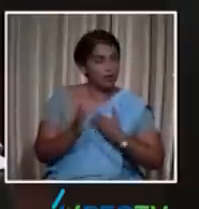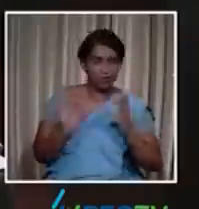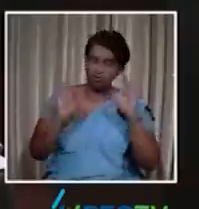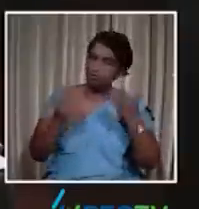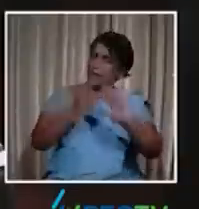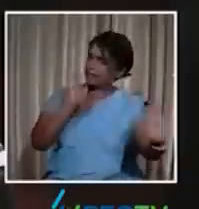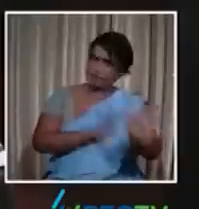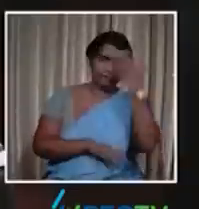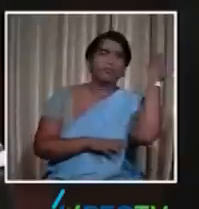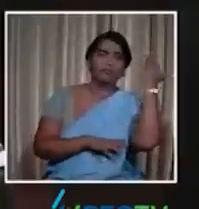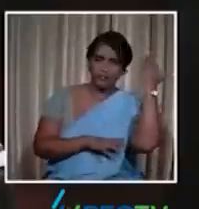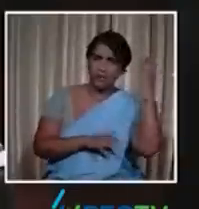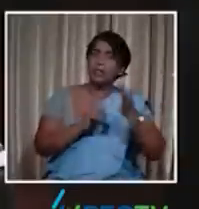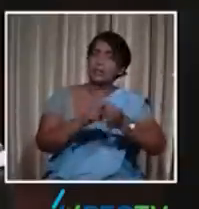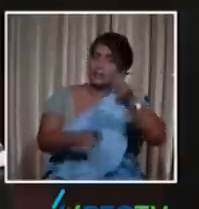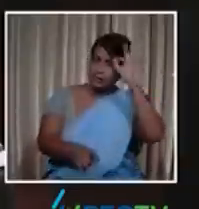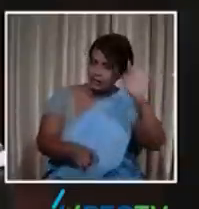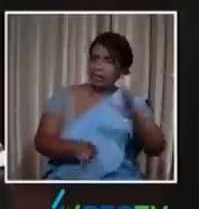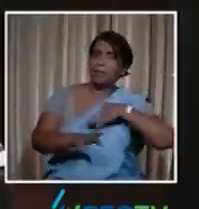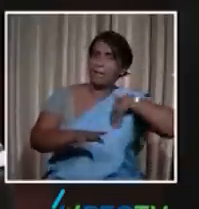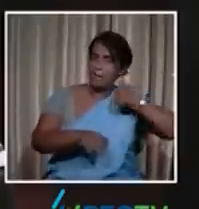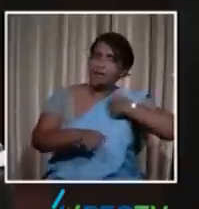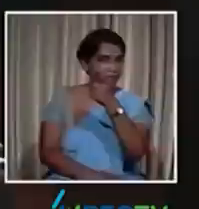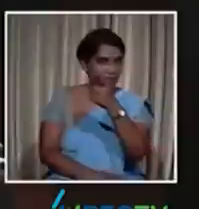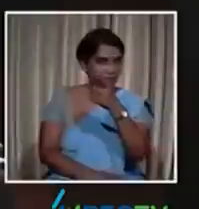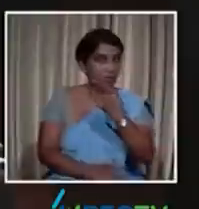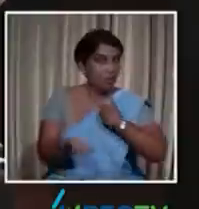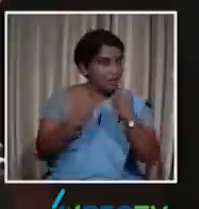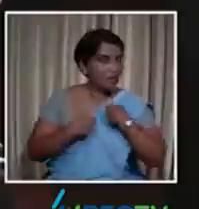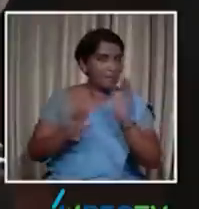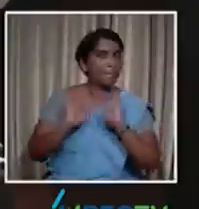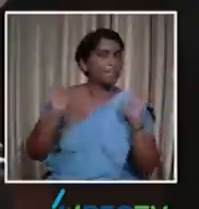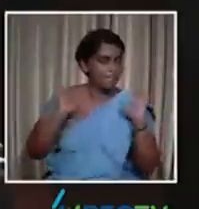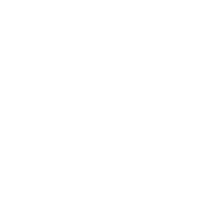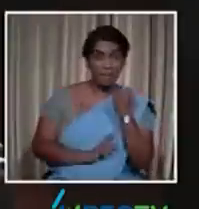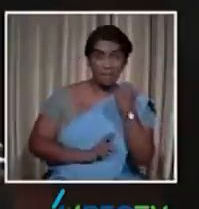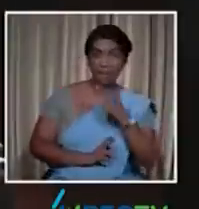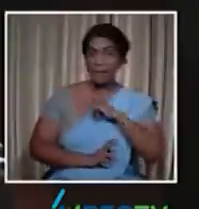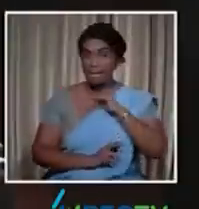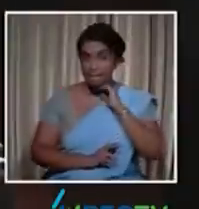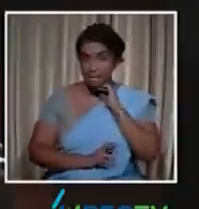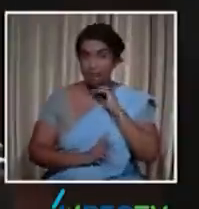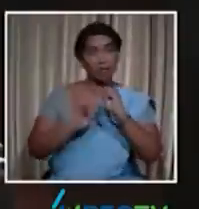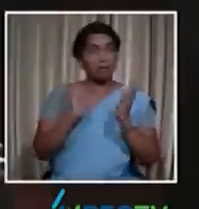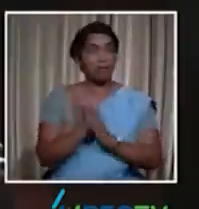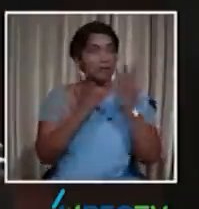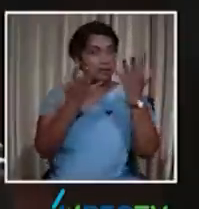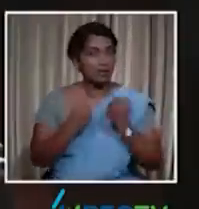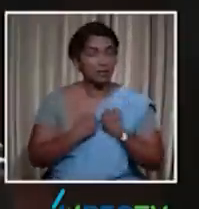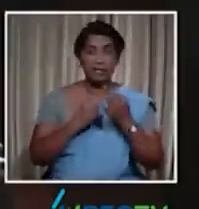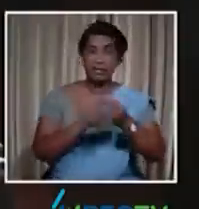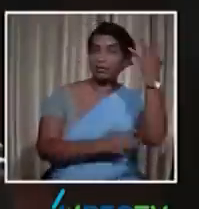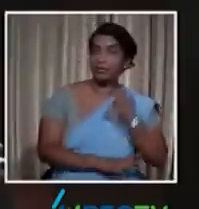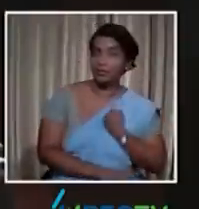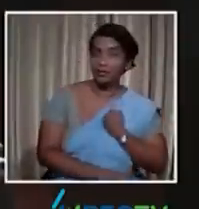සූදානම් උදව් කරන්න. ජනාධිපතිවරයා ප්‍රමුඛ ආණ්ඩුව ගෙදර යන්න ඕන. අපි මේ බලතණ්හාවෙන් මේ අගමැතිකම් ගන්න,